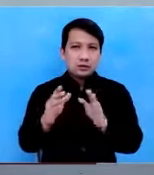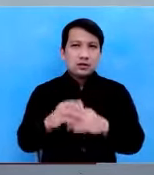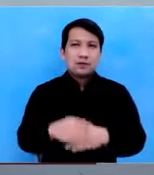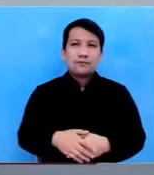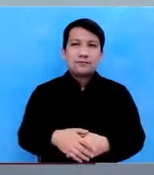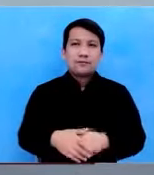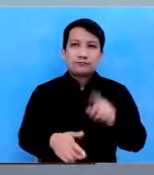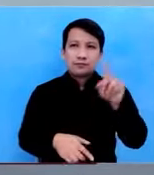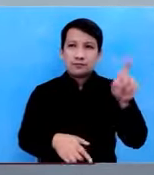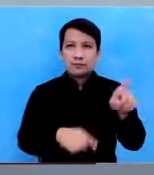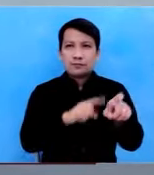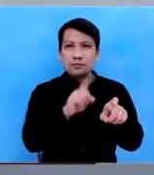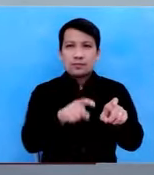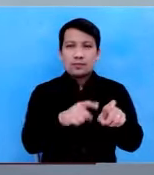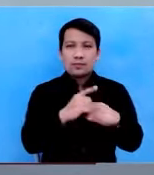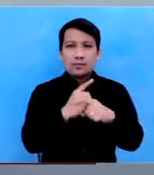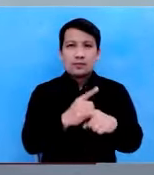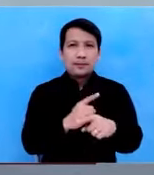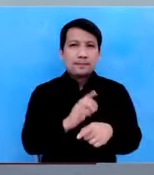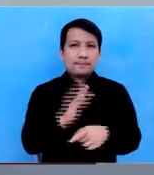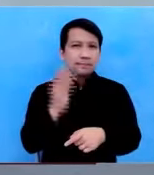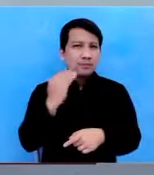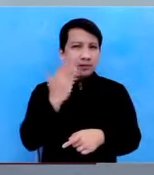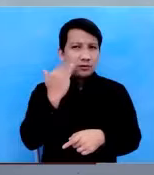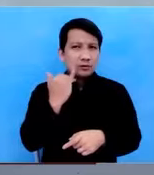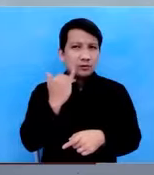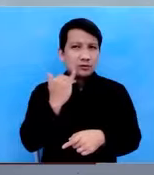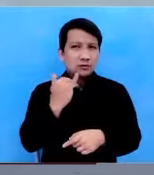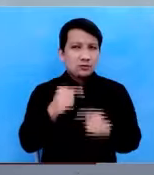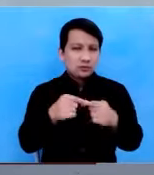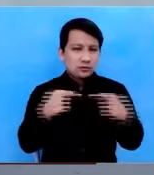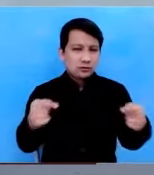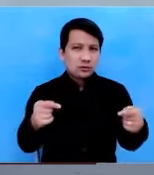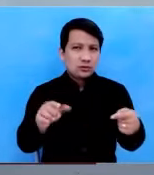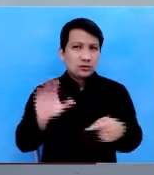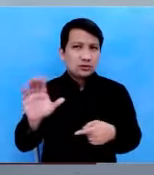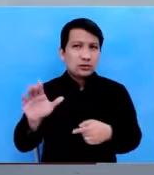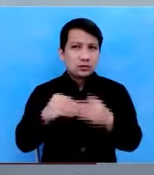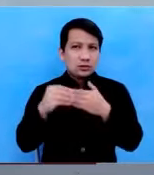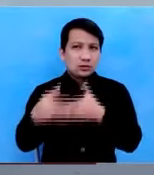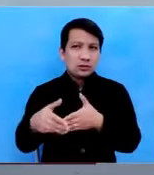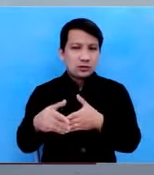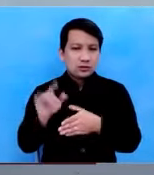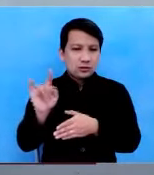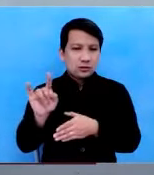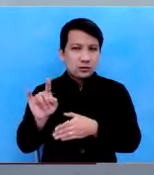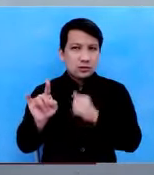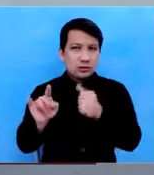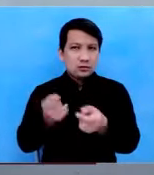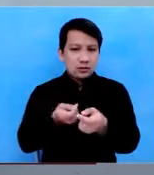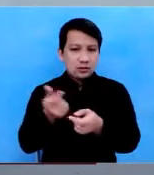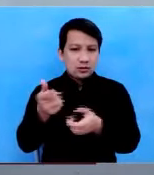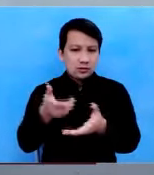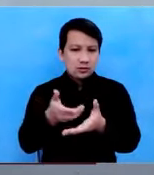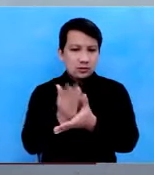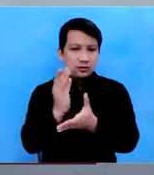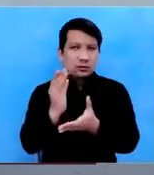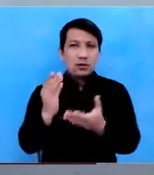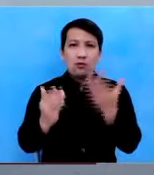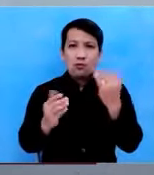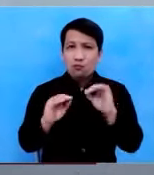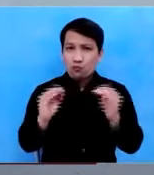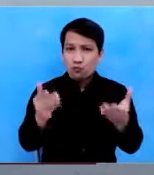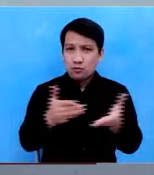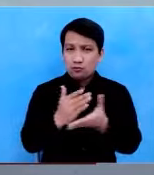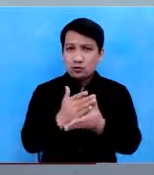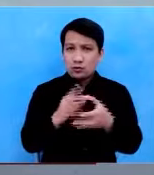dating Defense Minister Juan Ponce Enrile kung bakit pati ang opposition o opposition leaders at media ay tinanggalan din ng karapatan, gayong wala naman silang kinalaman